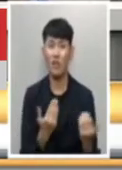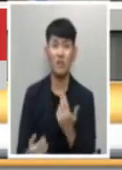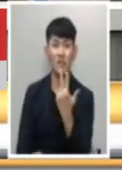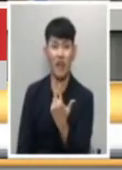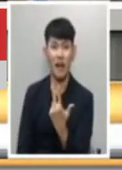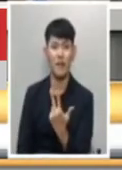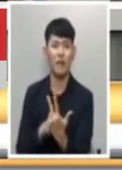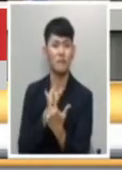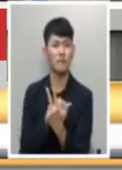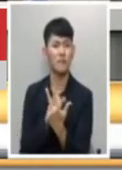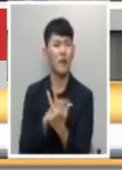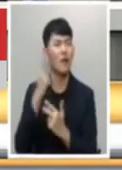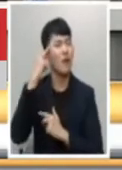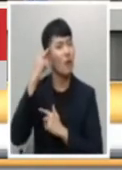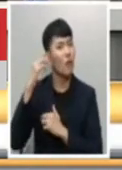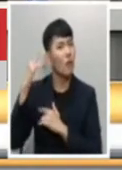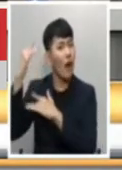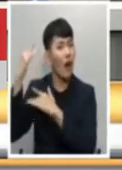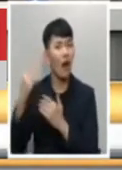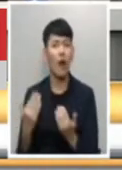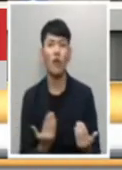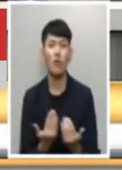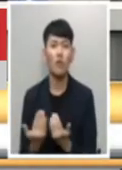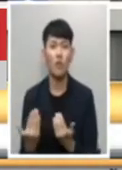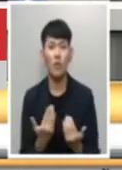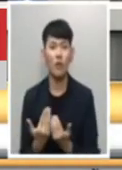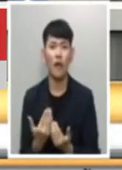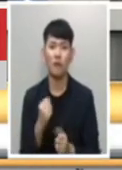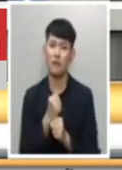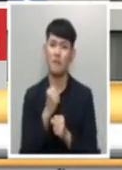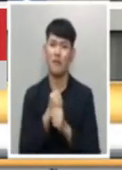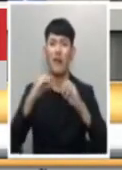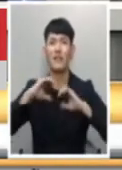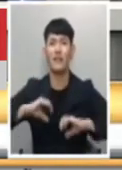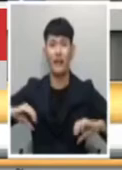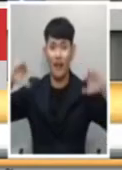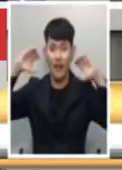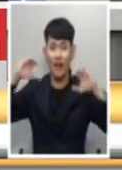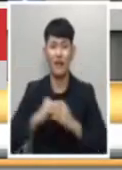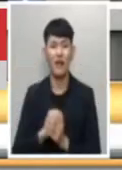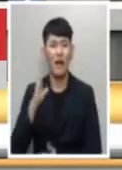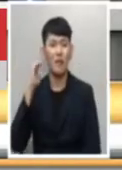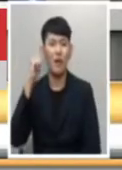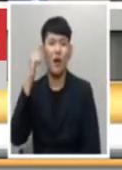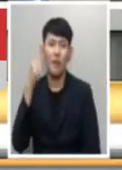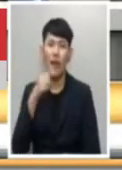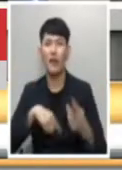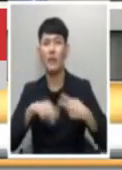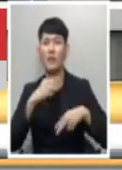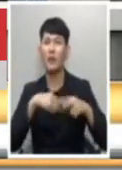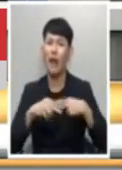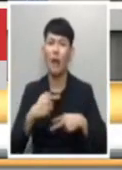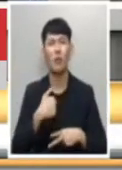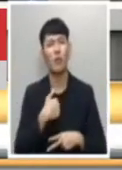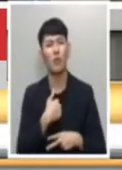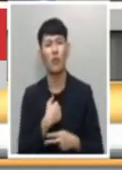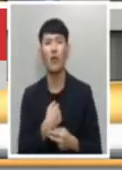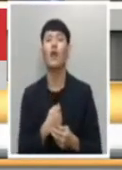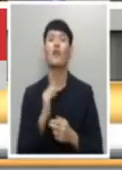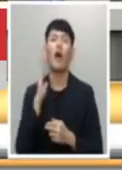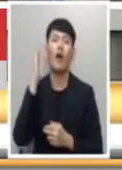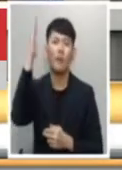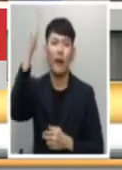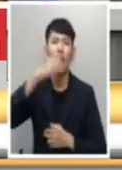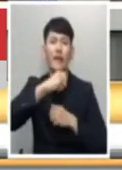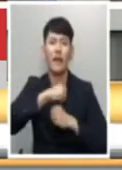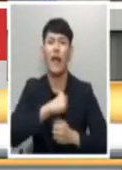ากหวังว่าอยากให้ลูกคนนี้ได้รับราชการพ่อแม่จะได้พึ่งพาอาศัยยามเจ็บป่วยพอมีลูกคนโตเสร็